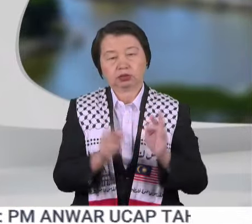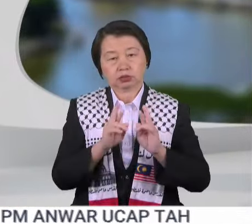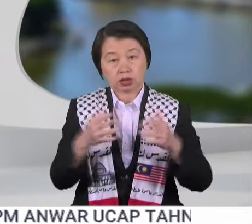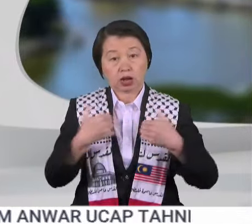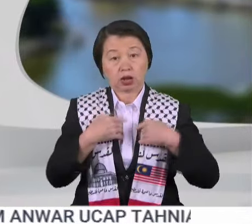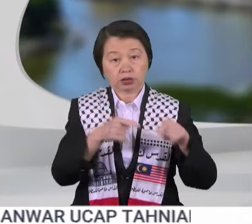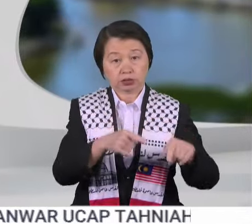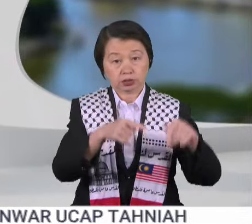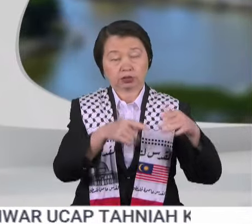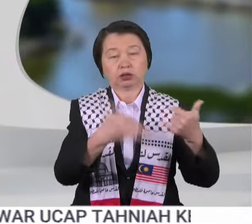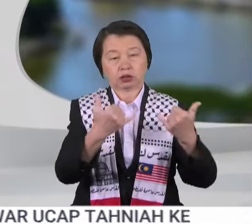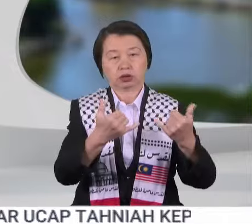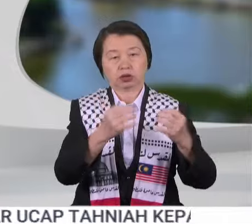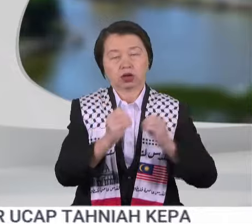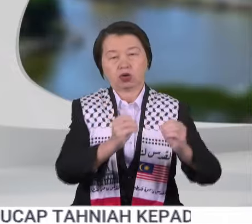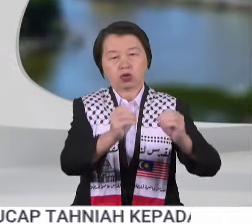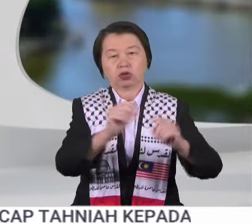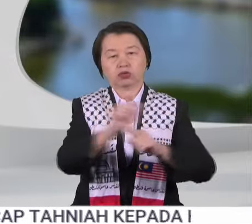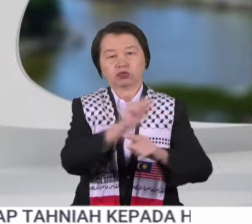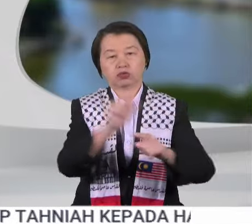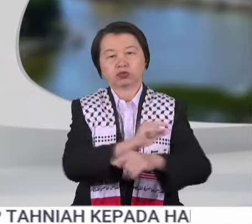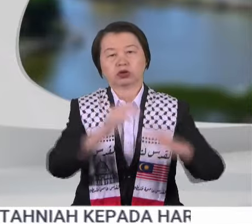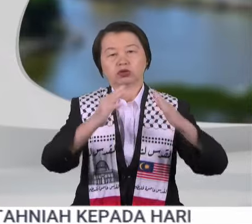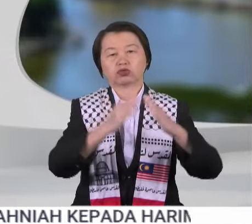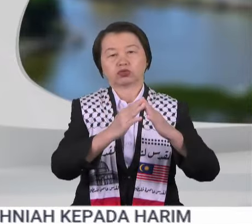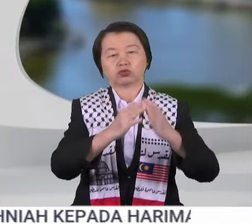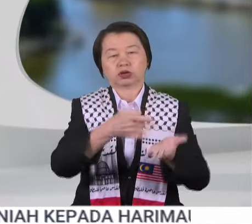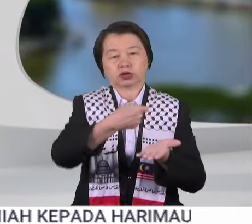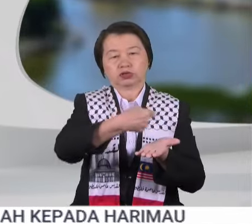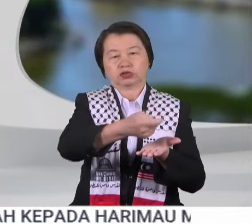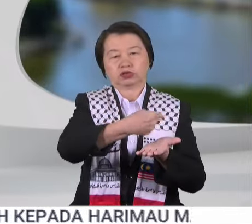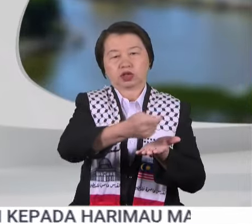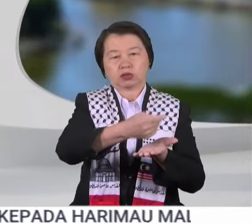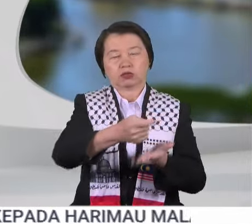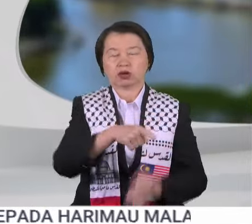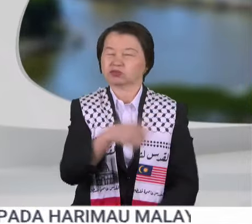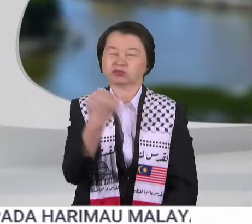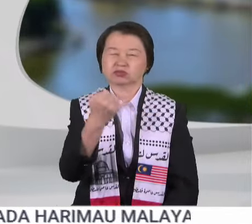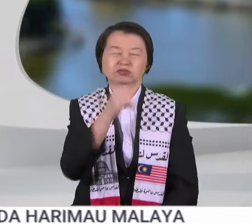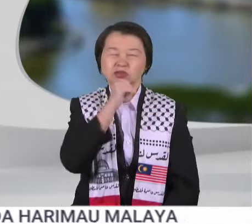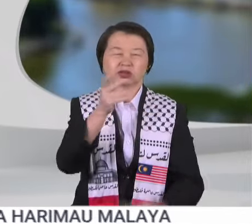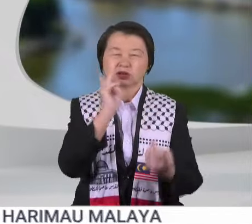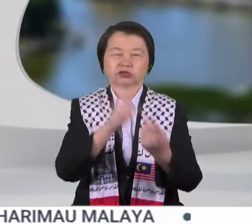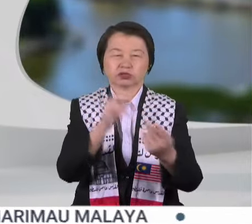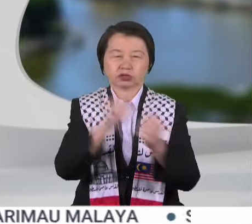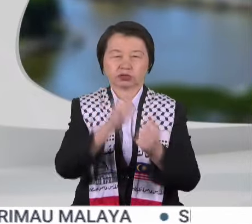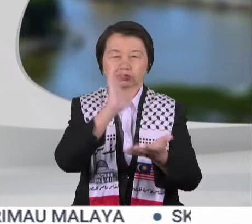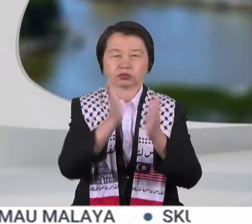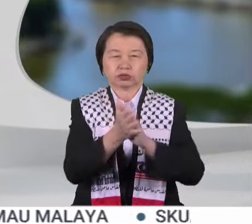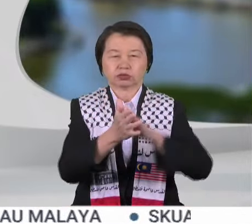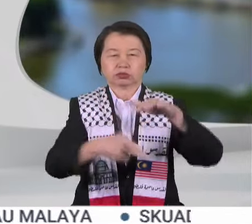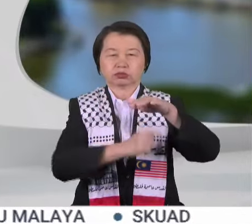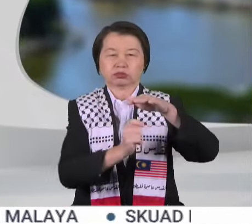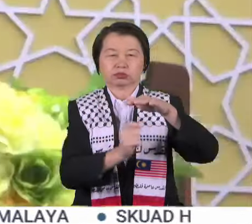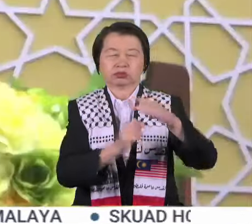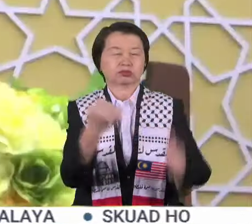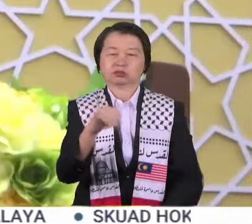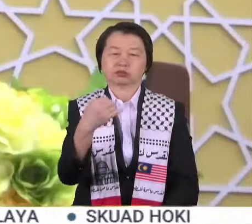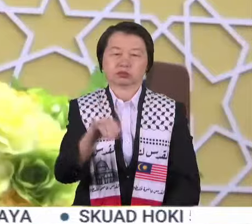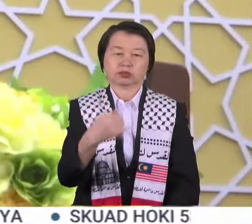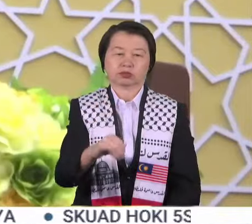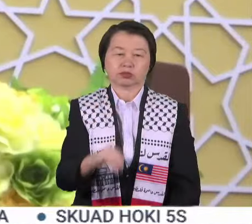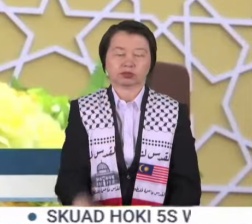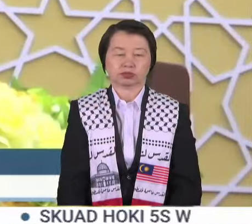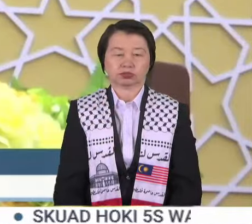sedia ada kini beroperasi menggunakan sebuah rumah yang disewa dan tidak lagi sesuai digunakan